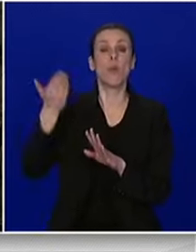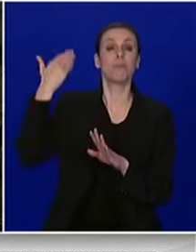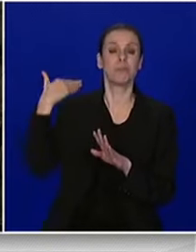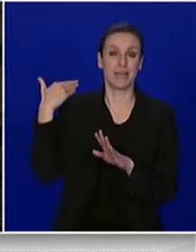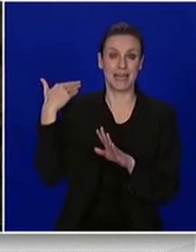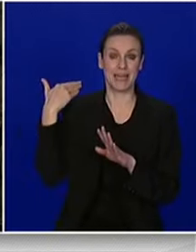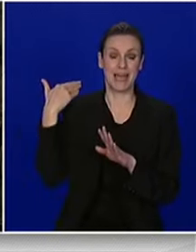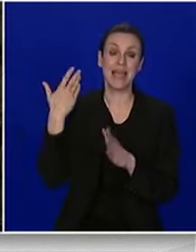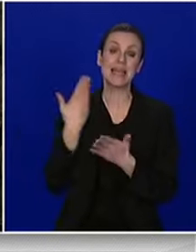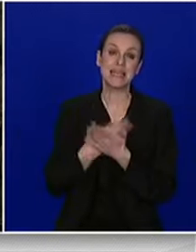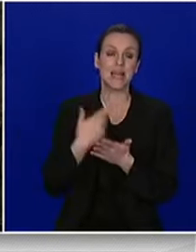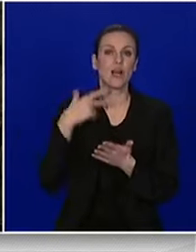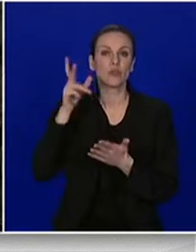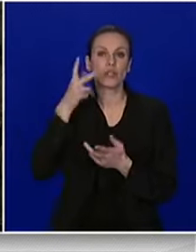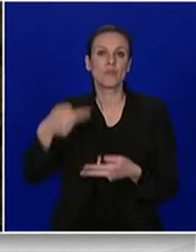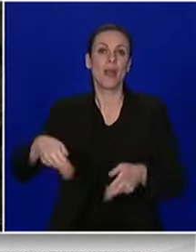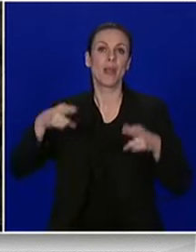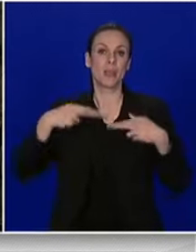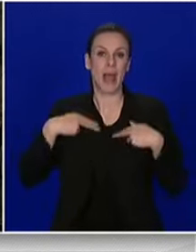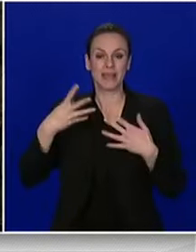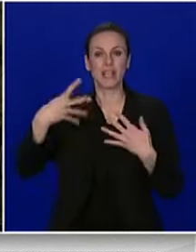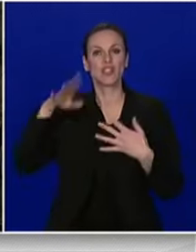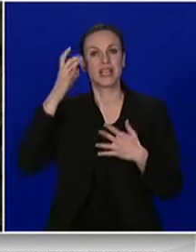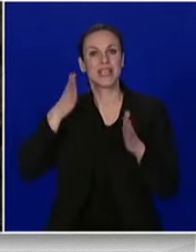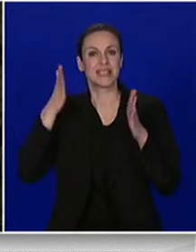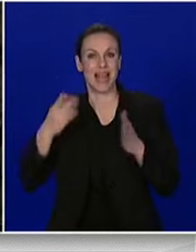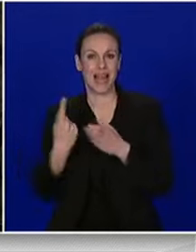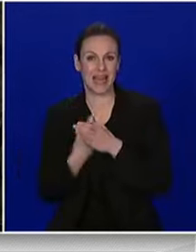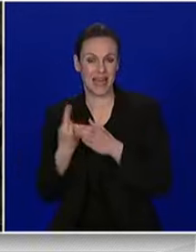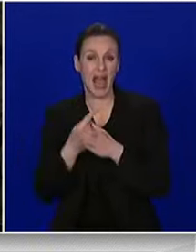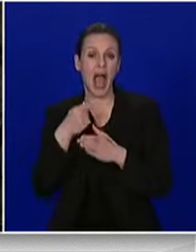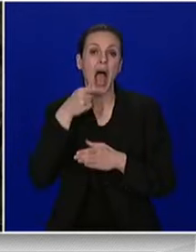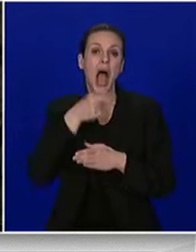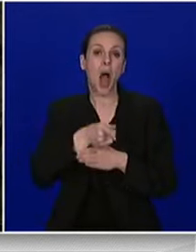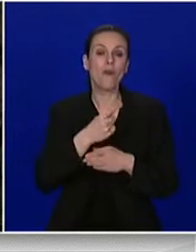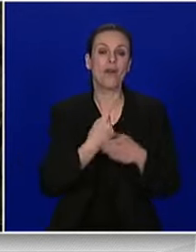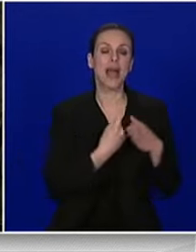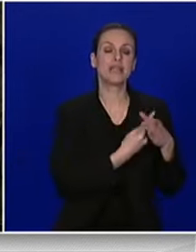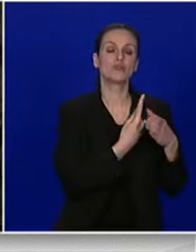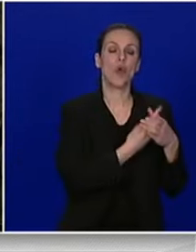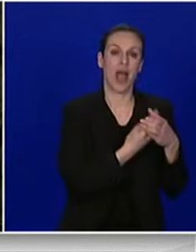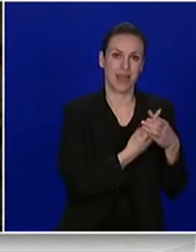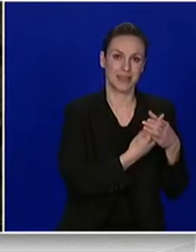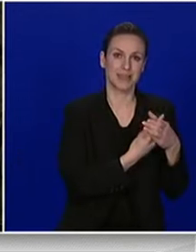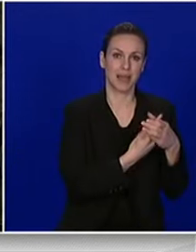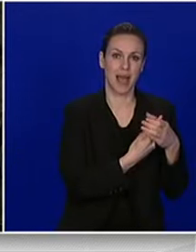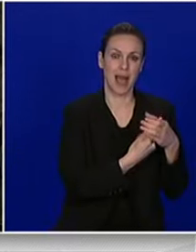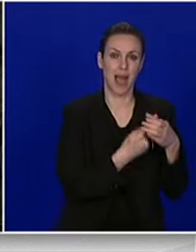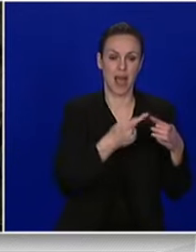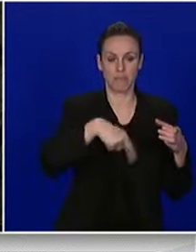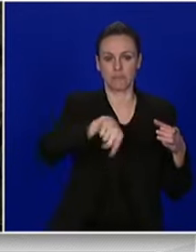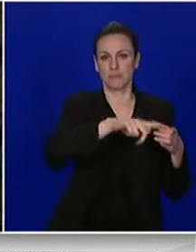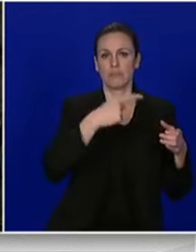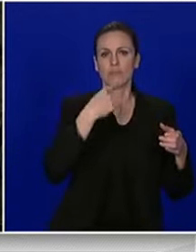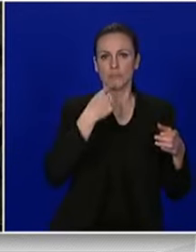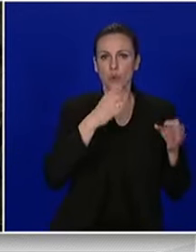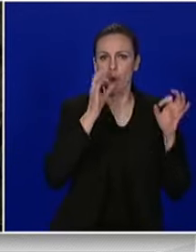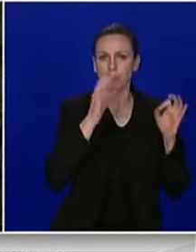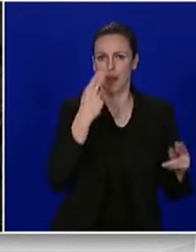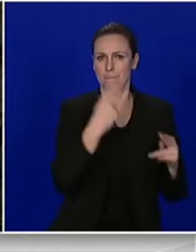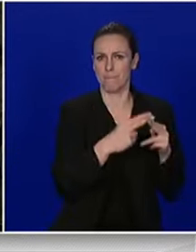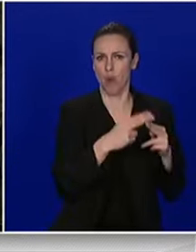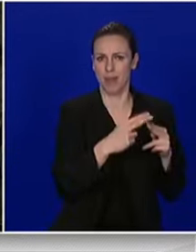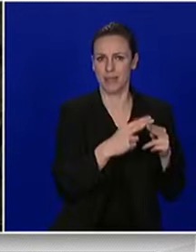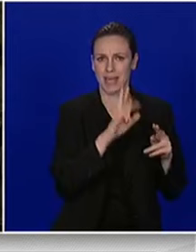sada trebali vratiti to na 14 dana. Što se tiče same mjere izolacije, Dakle, za one osobe koje su bolesne